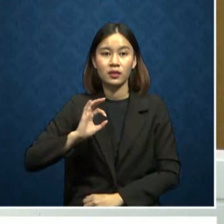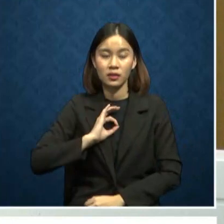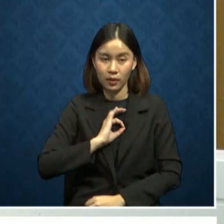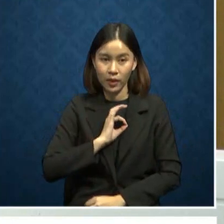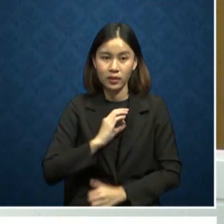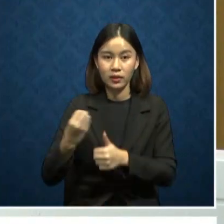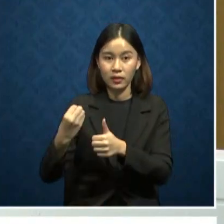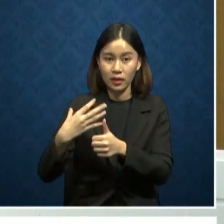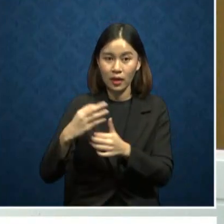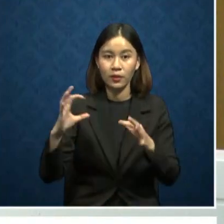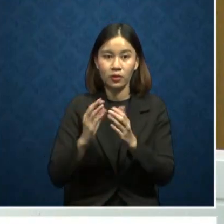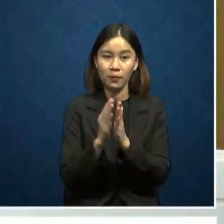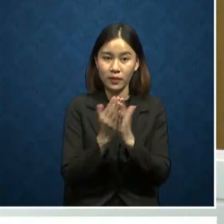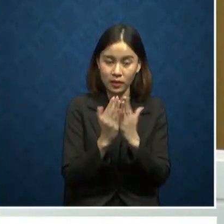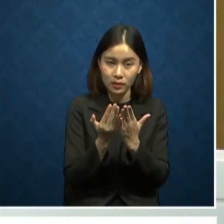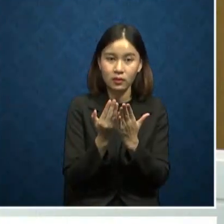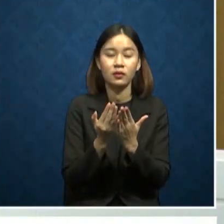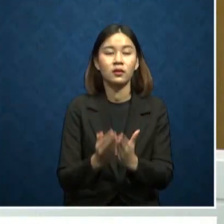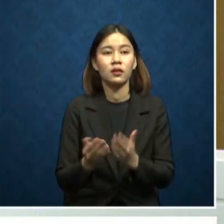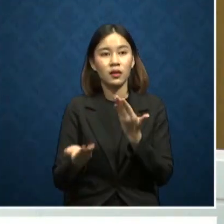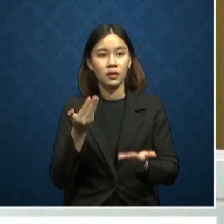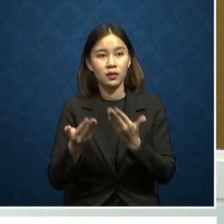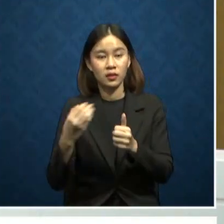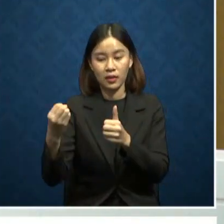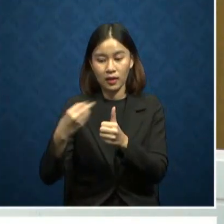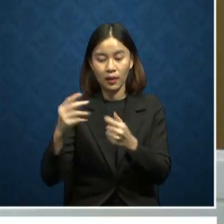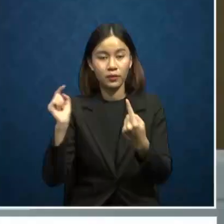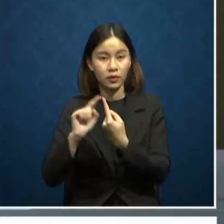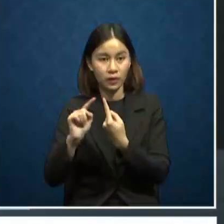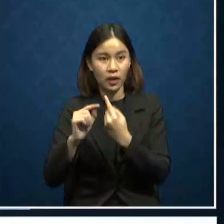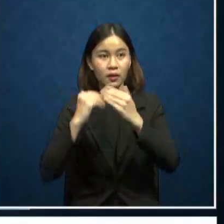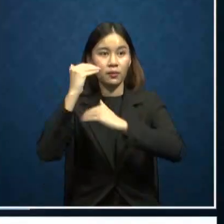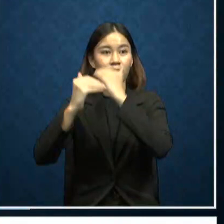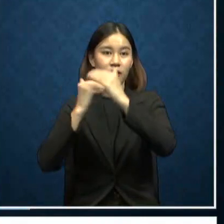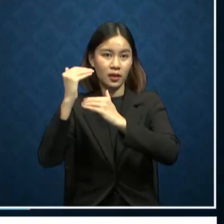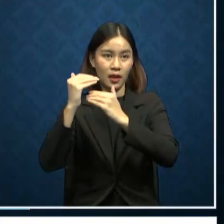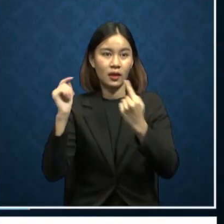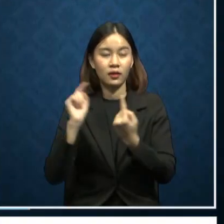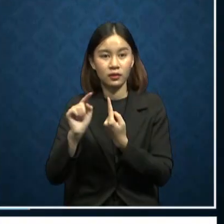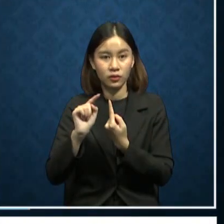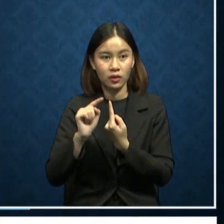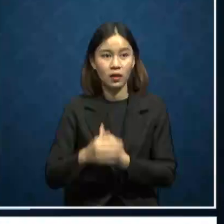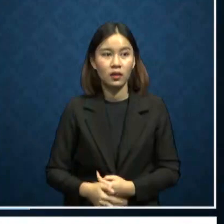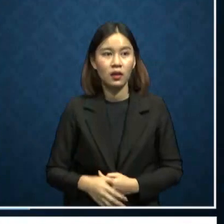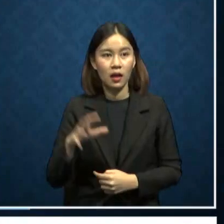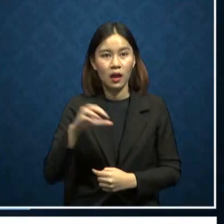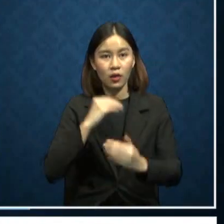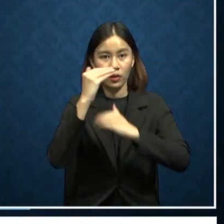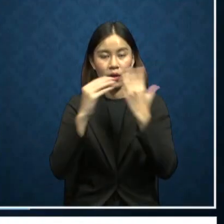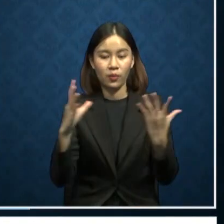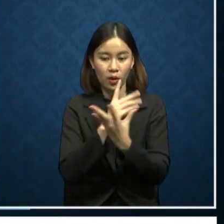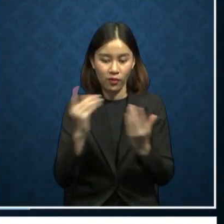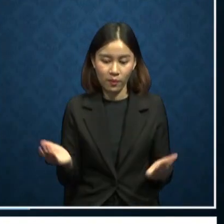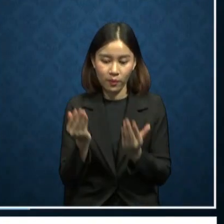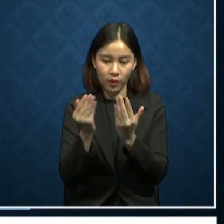แนะนำในหนังสือแล้วก็ในเรื่องของการให้คำแนะนำในการที่จะพัฒนาในเรื่องของการนำ Powerไปกับเพื่อนให้